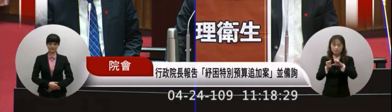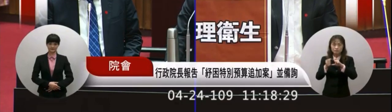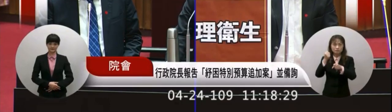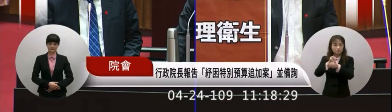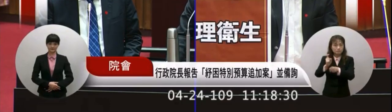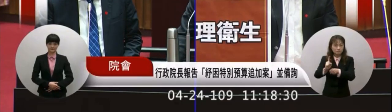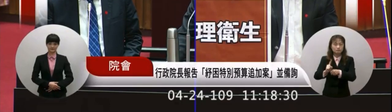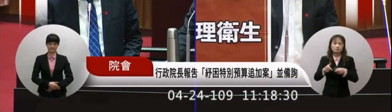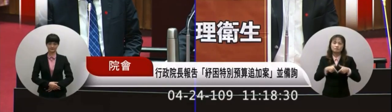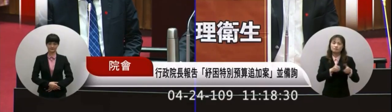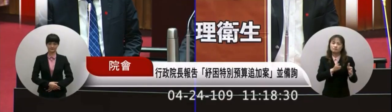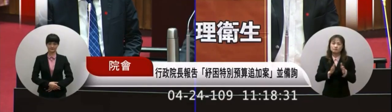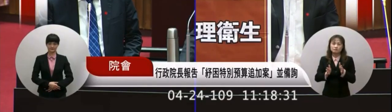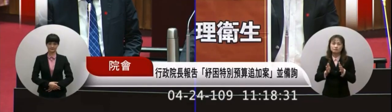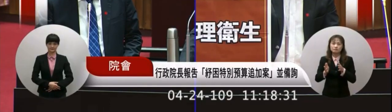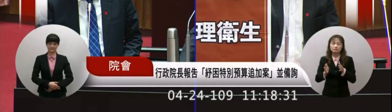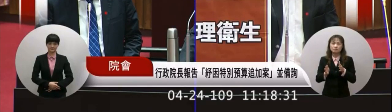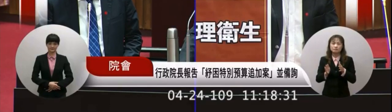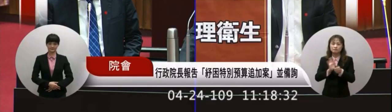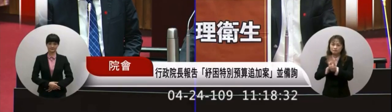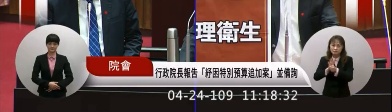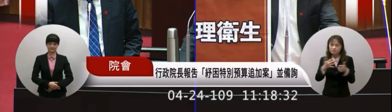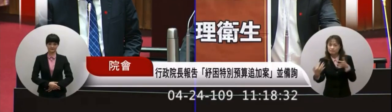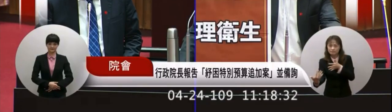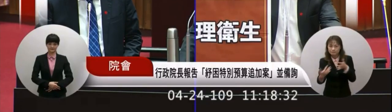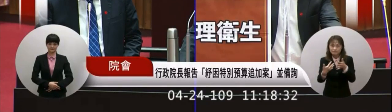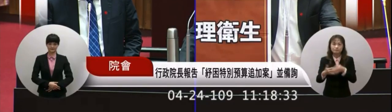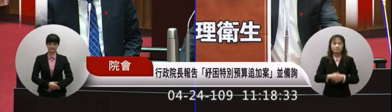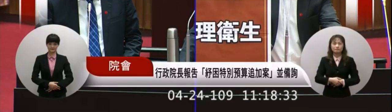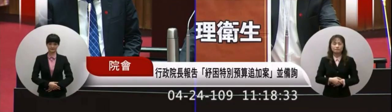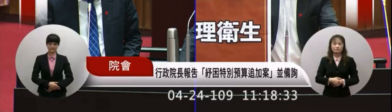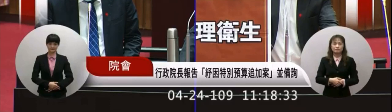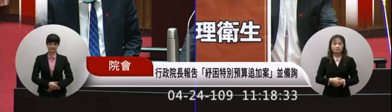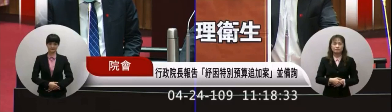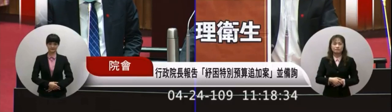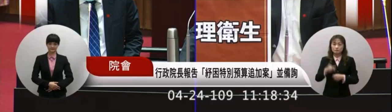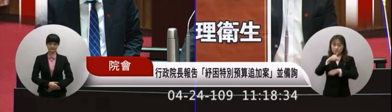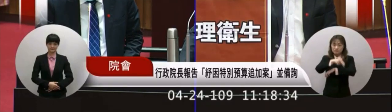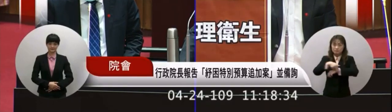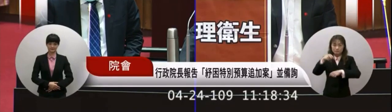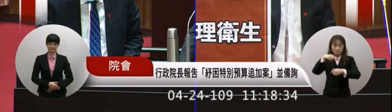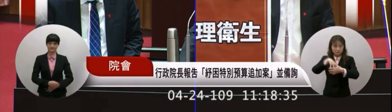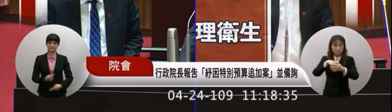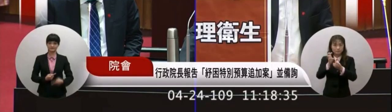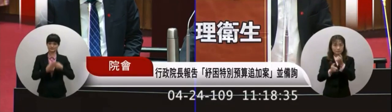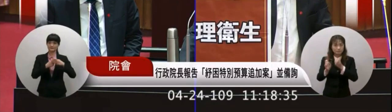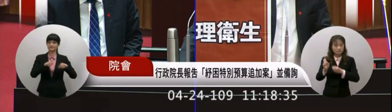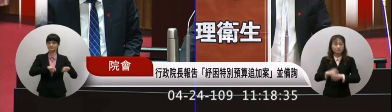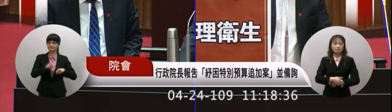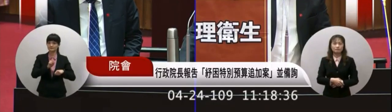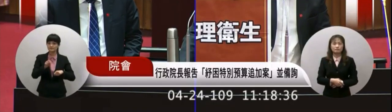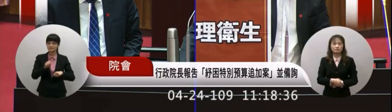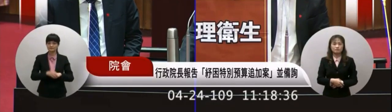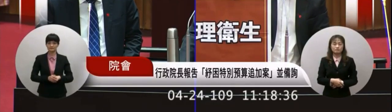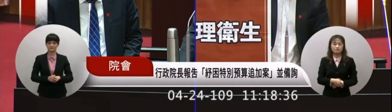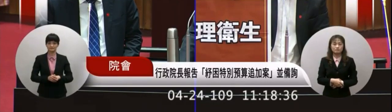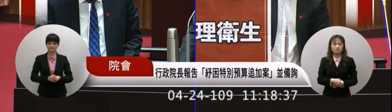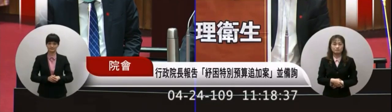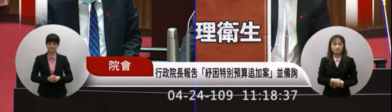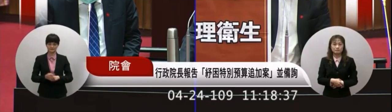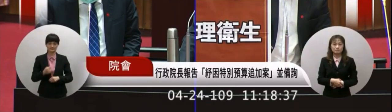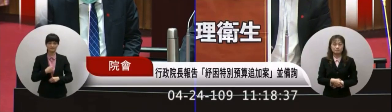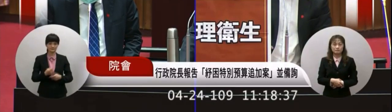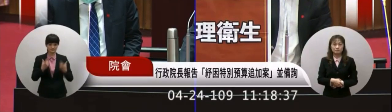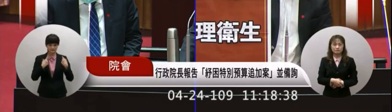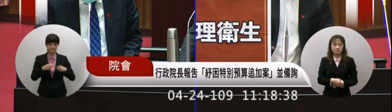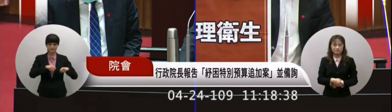个卫生的交流。那具体方案，敢会当甲咱说明一下？ 主要就是头先讲的22县市，其实拢